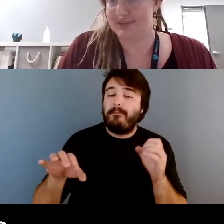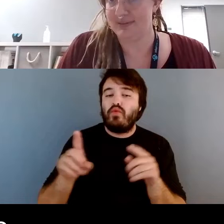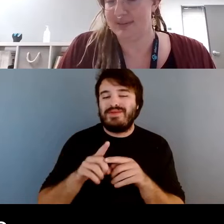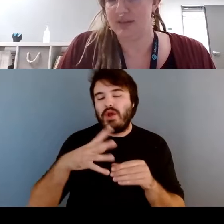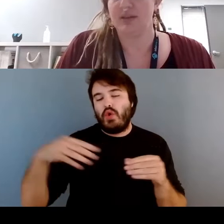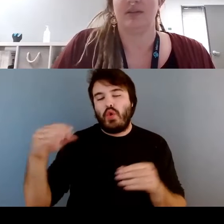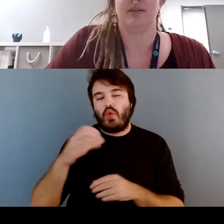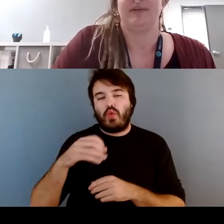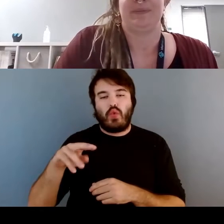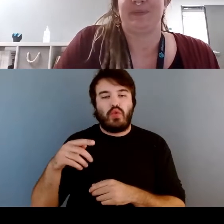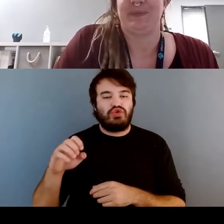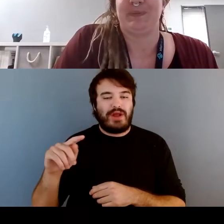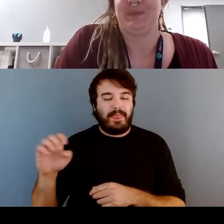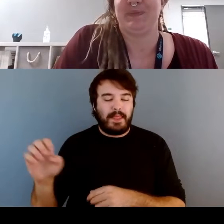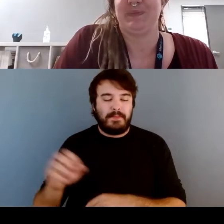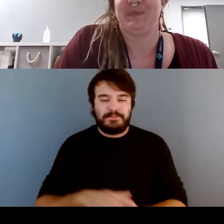courgettes.